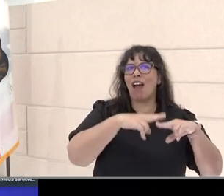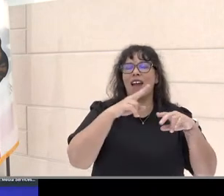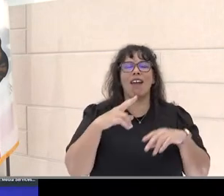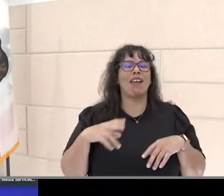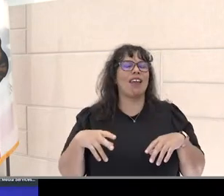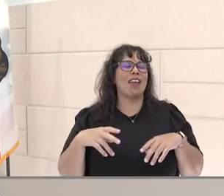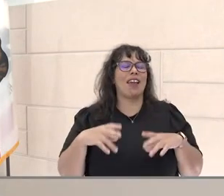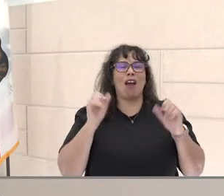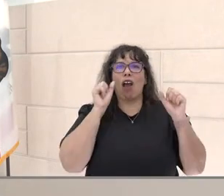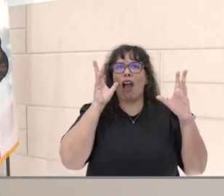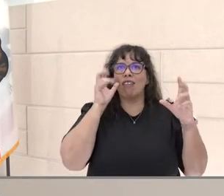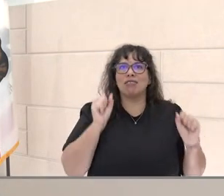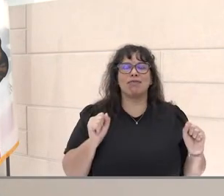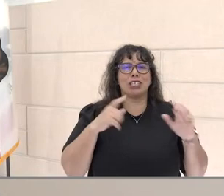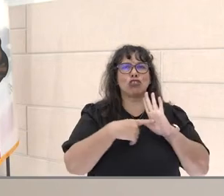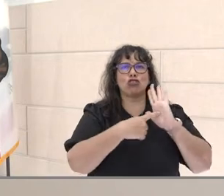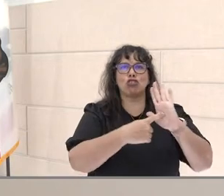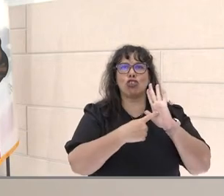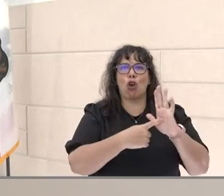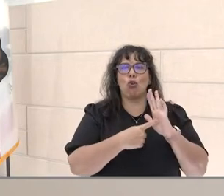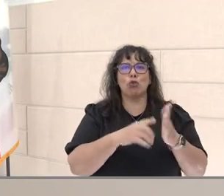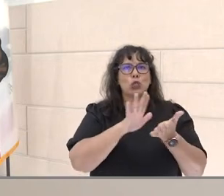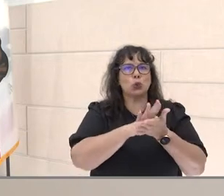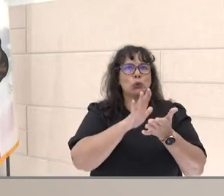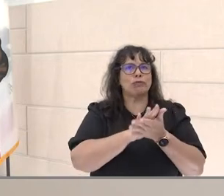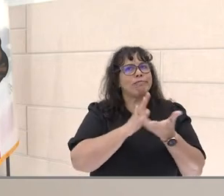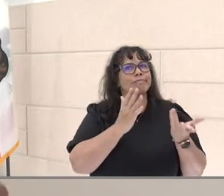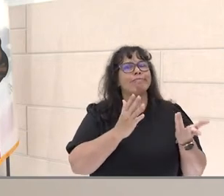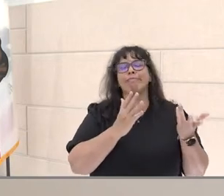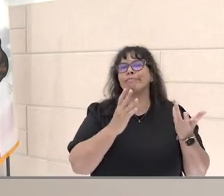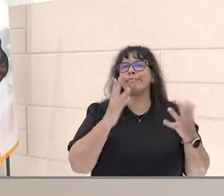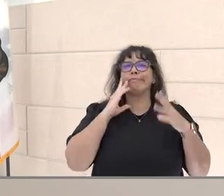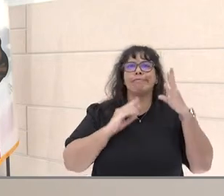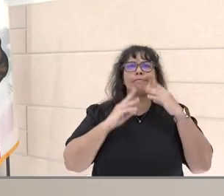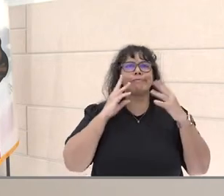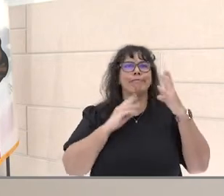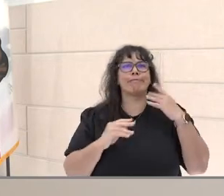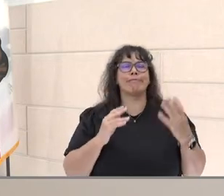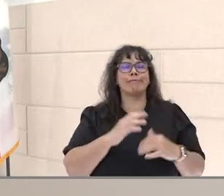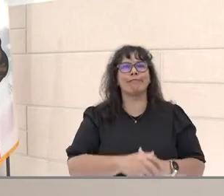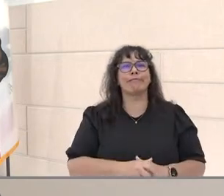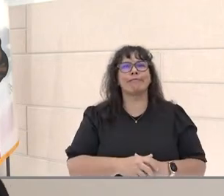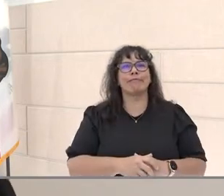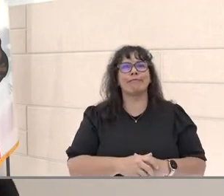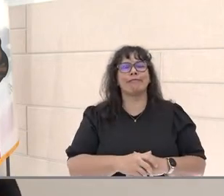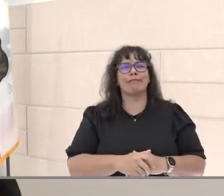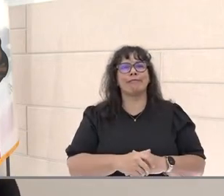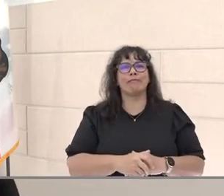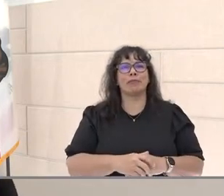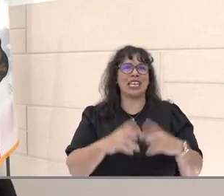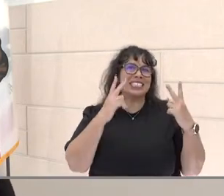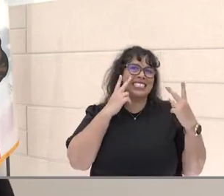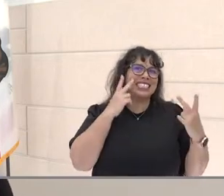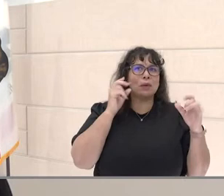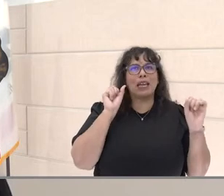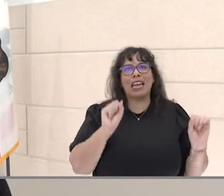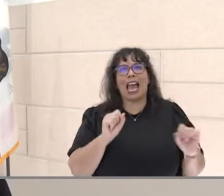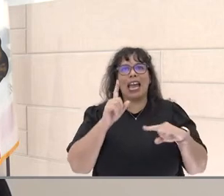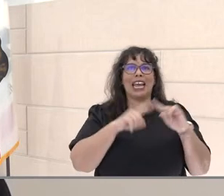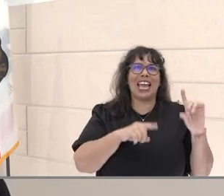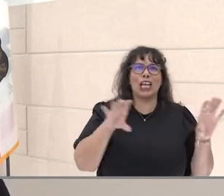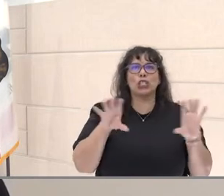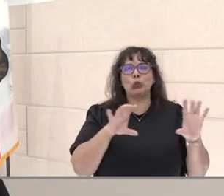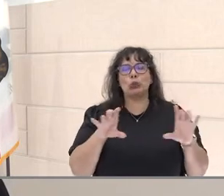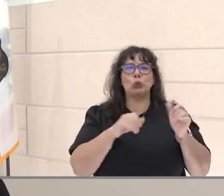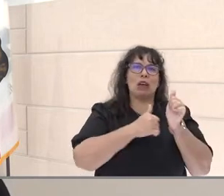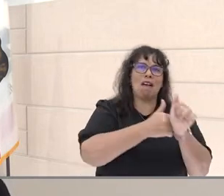เจียกการดอลล้อสำหรับอ้อยบรรดาบรรดาโจรวมนี่คือเจียกการบางหางทางไว้ได้ยื่นไอทุยบ้านในปีสลาเรียนบางทุยหลังวิ่ง